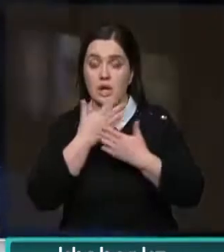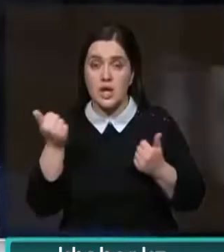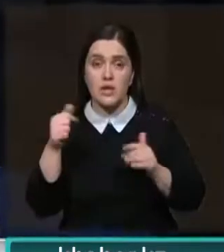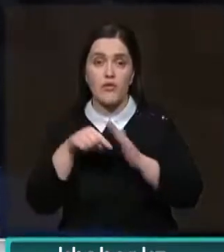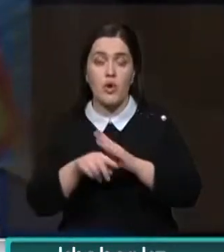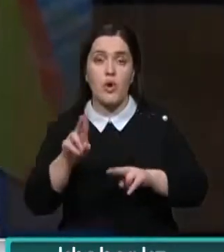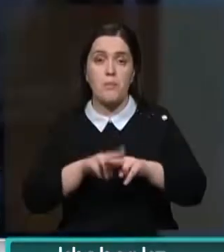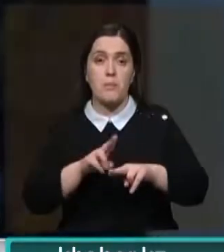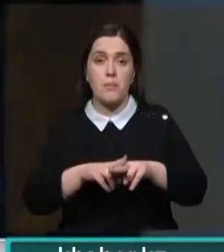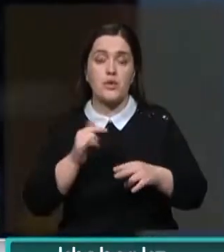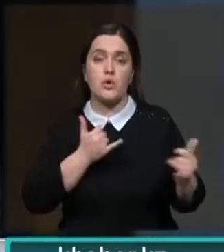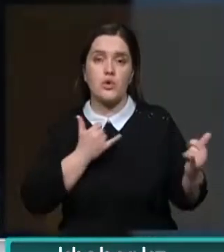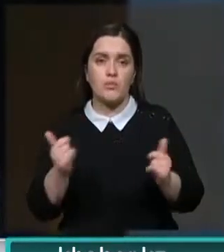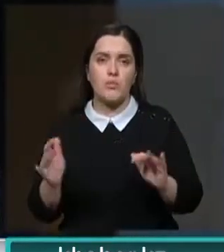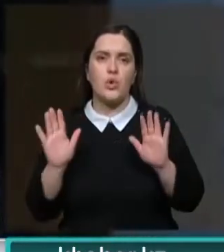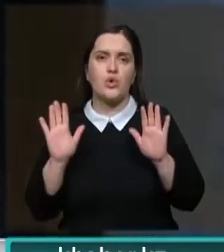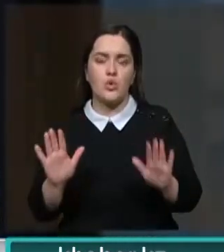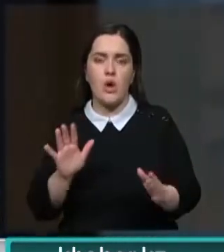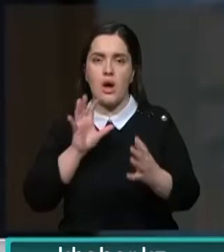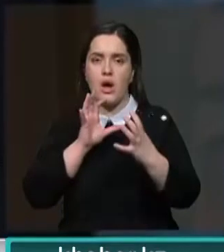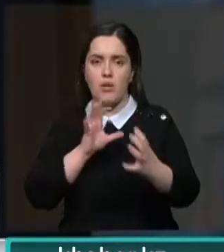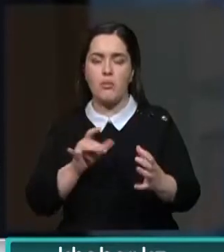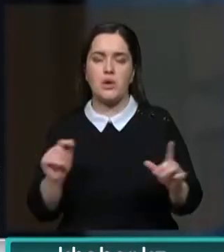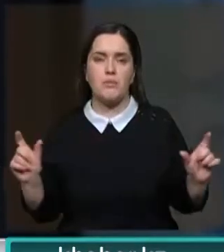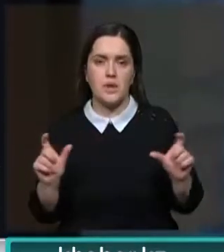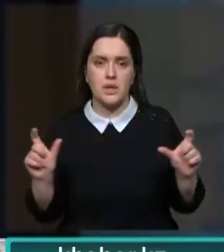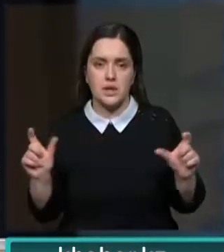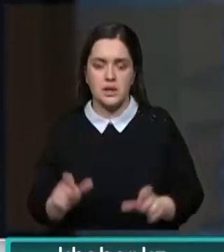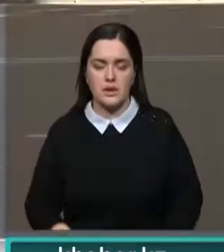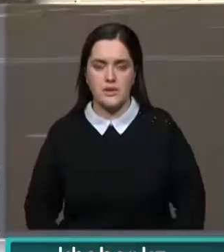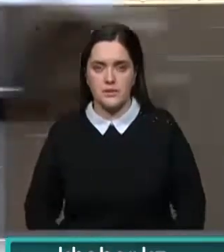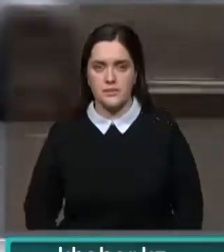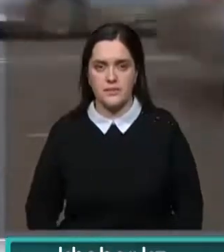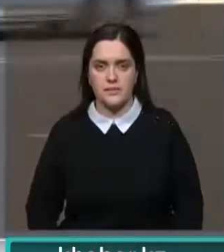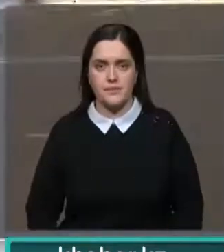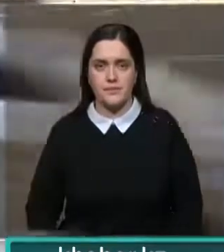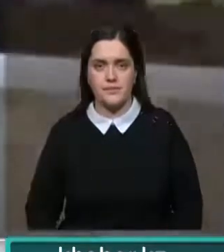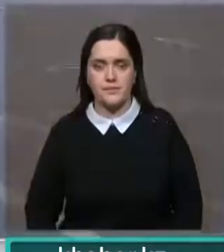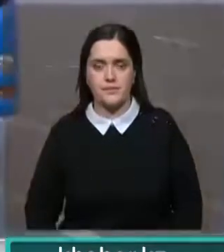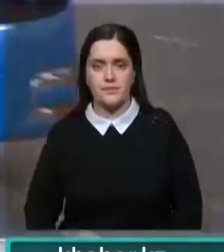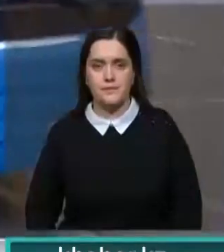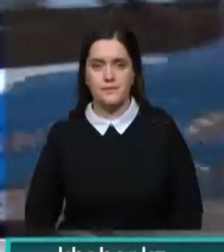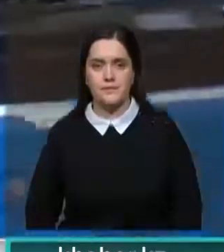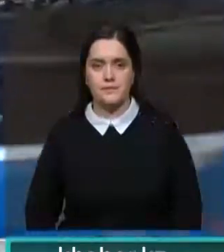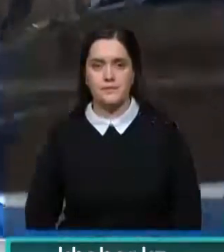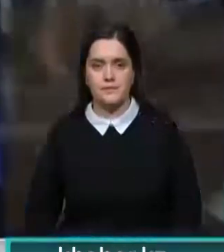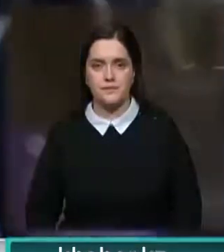в стране теперь доступен только общественный транспорт и магазины. Юлия Тужилкина, Шалва Сурамилашвили, Грузия, Тбилиси.